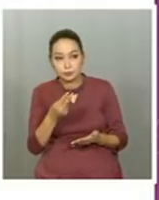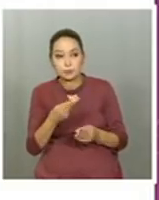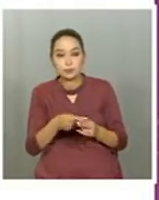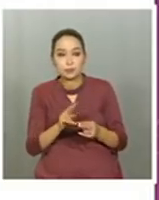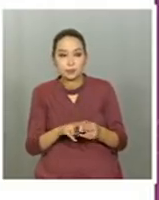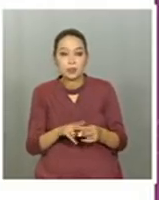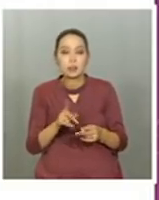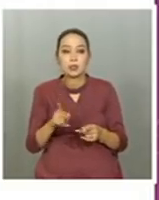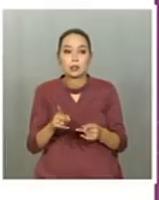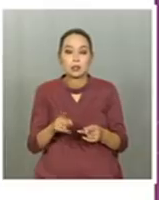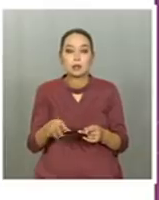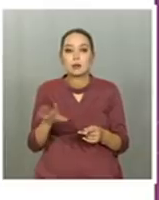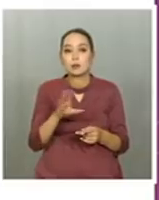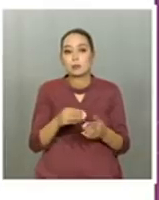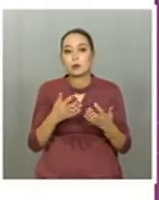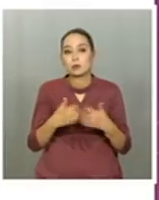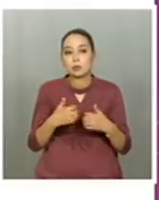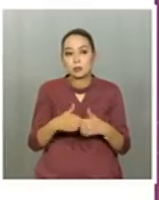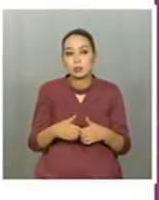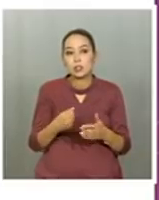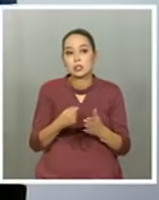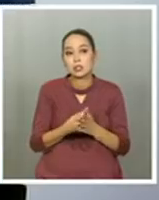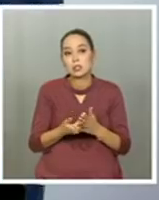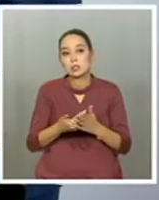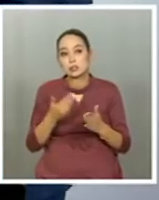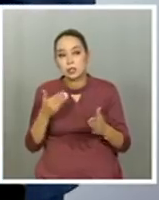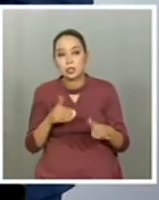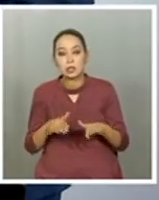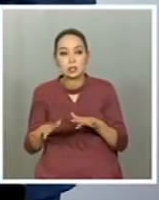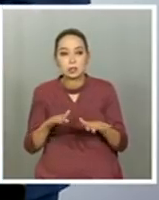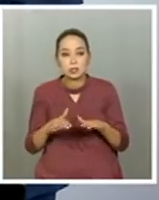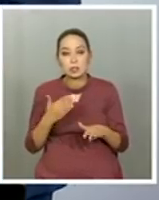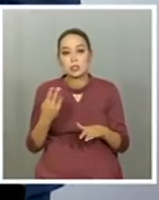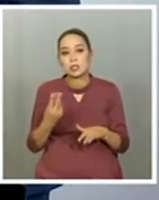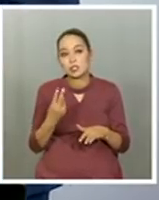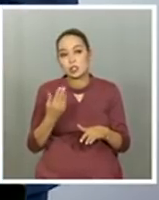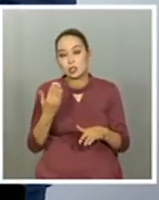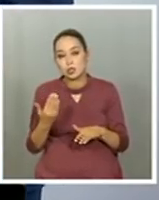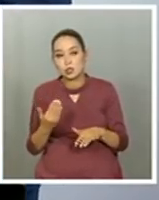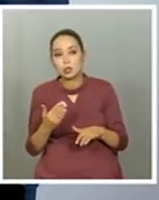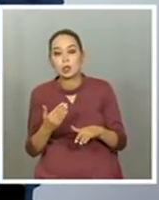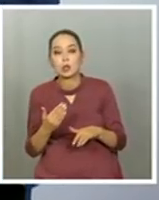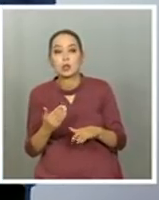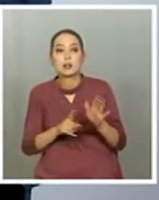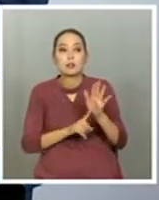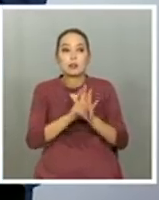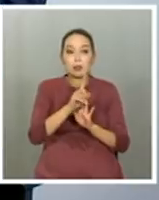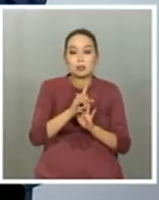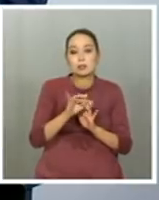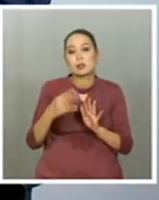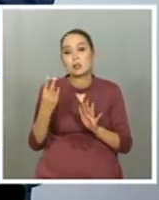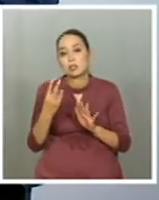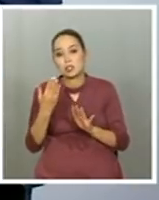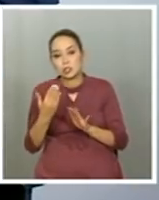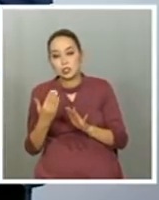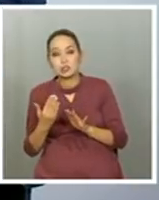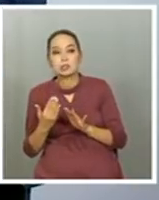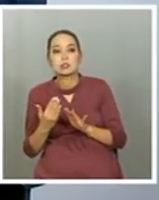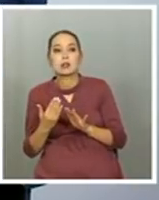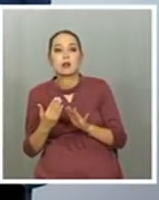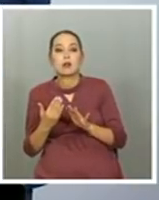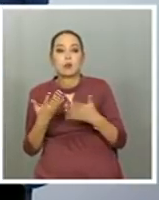дейінгі денелердің қозғалысы сипатталған. Екінші суретте бізде денелердің, яғни әрекеттесуден